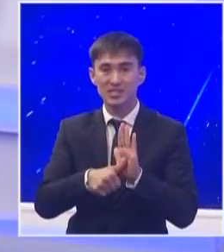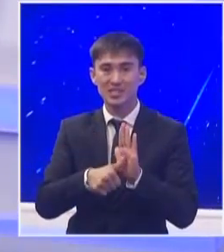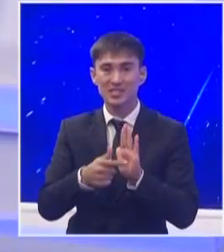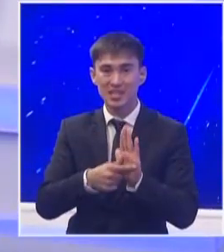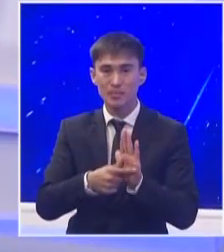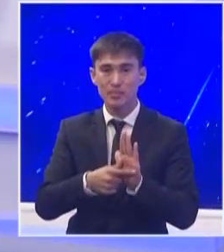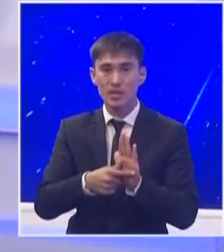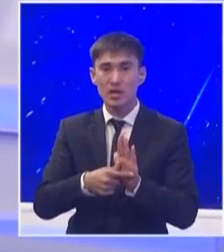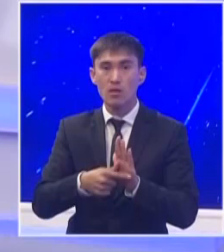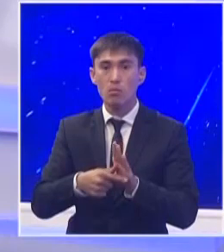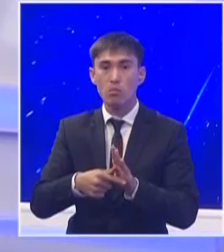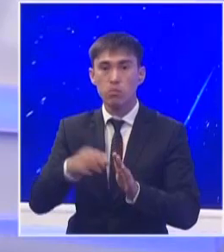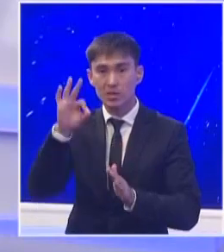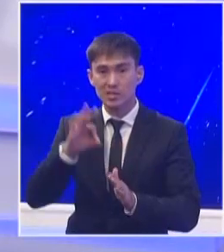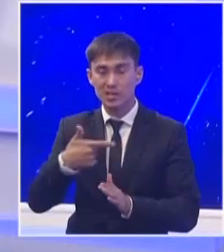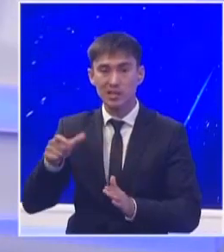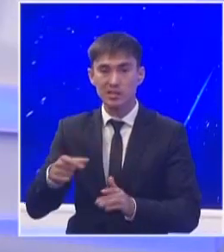77,18% граждан, против